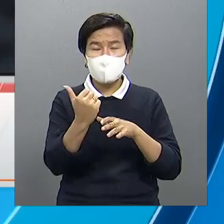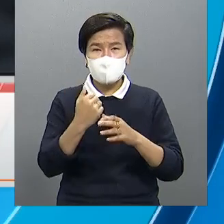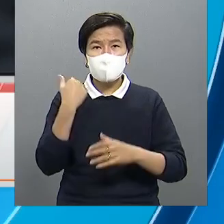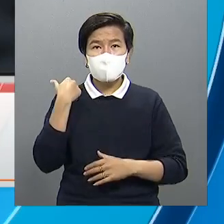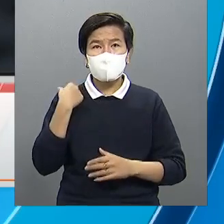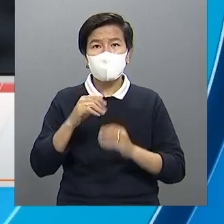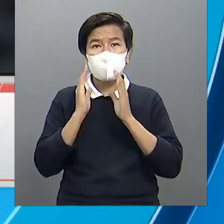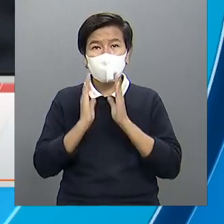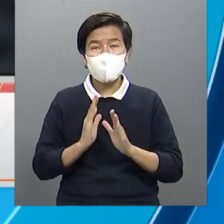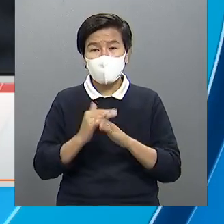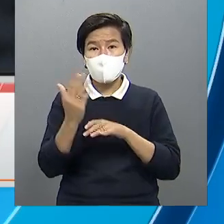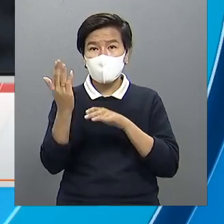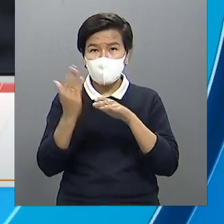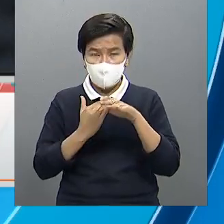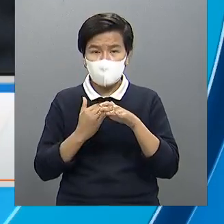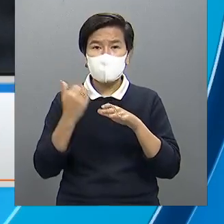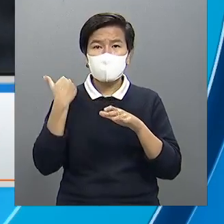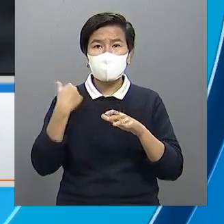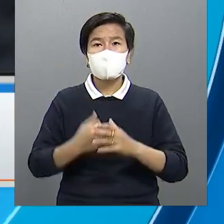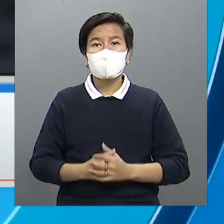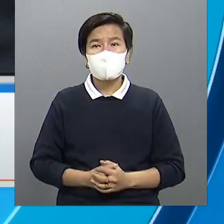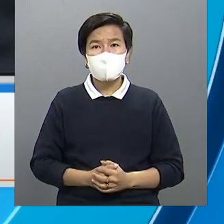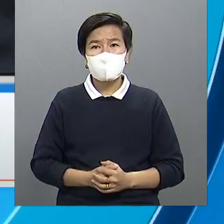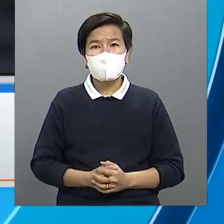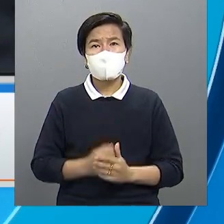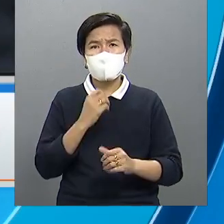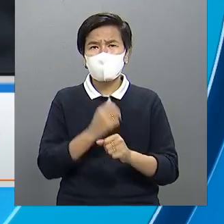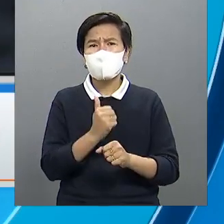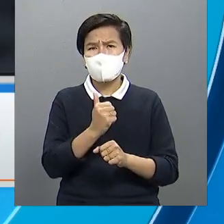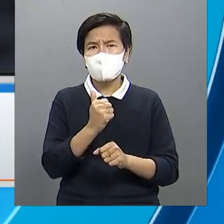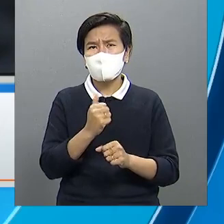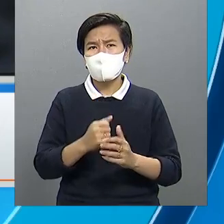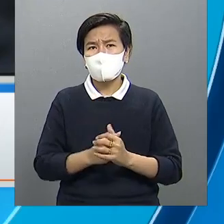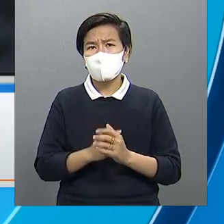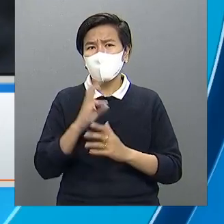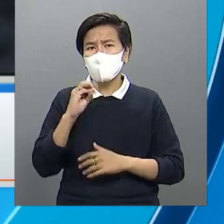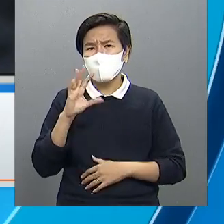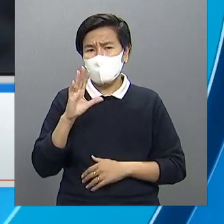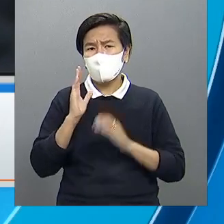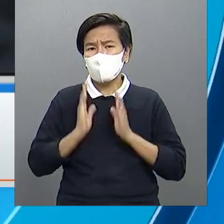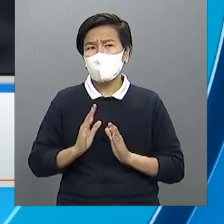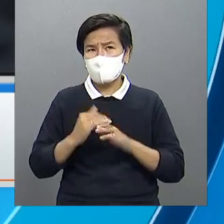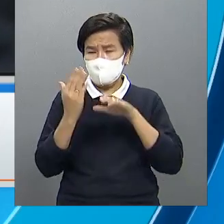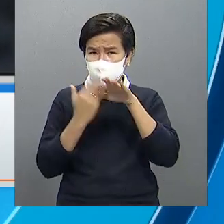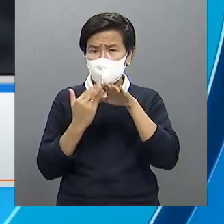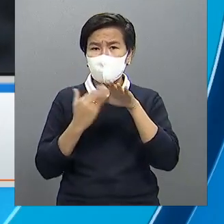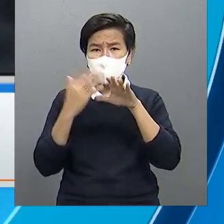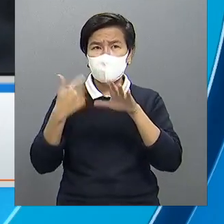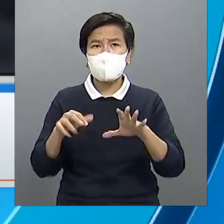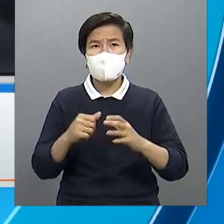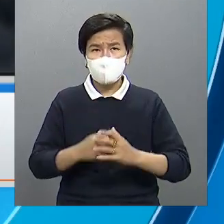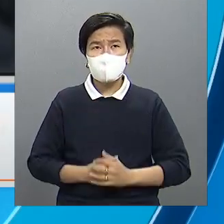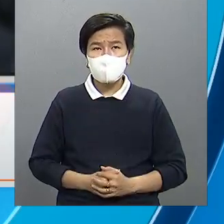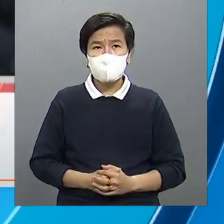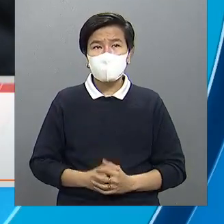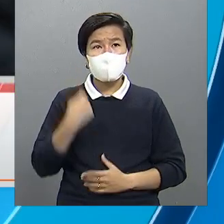ครเรามี capacity ประมาณ100คนนะมีคนสมัครมาประมาณ65คนแล้วนะครับ เหลือพื้นที่ไม่เยอะแล้วใครสนใจก็เ